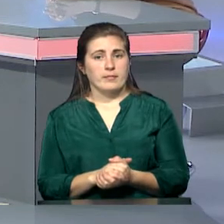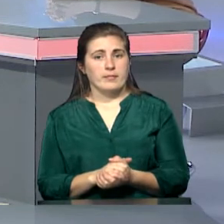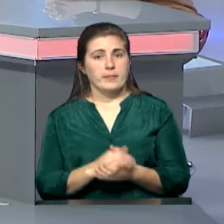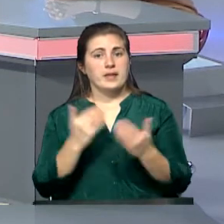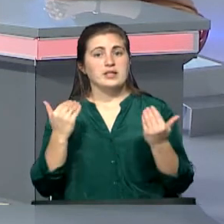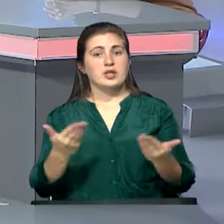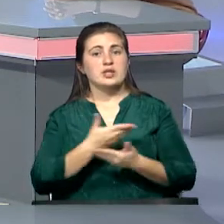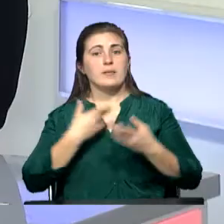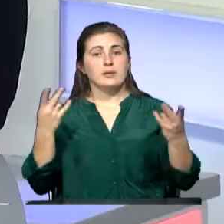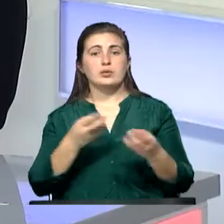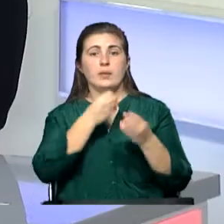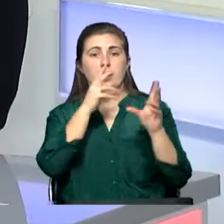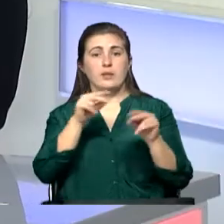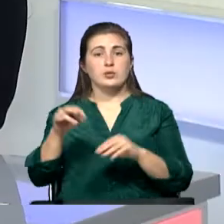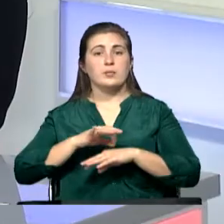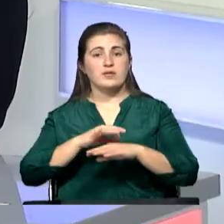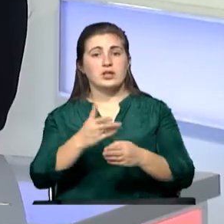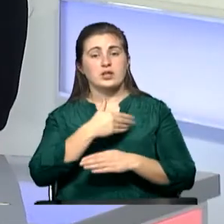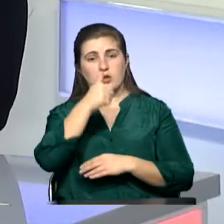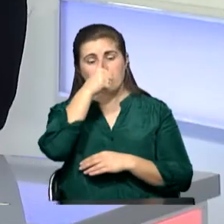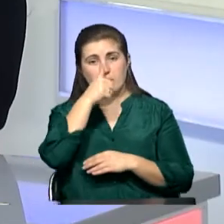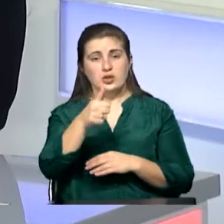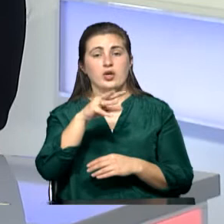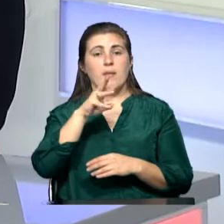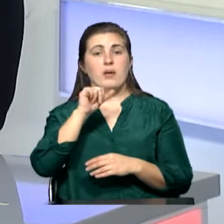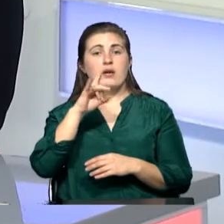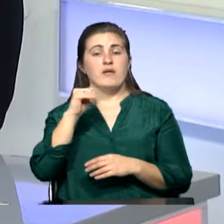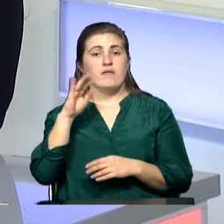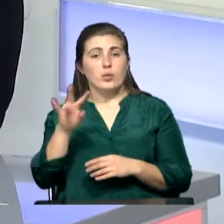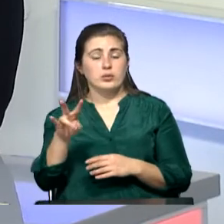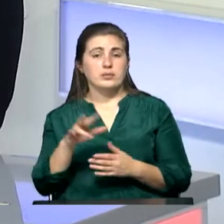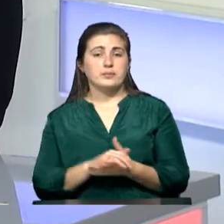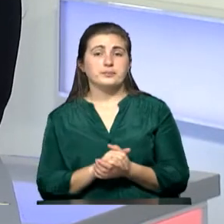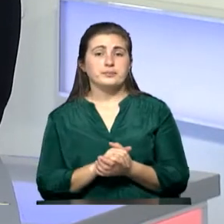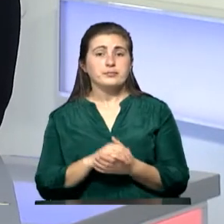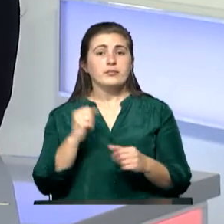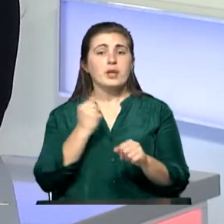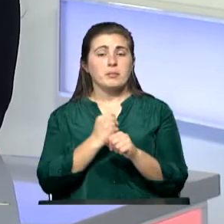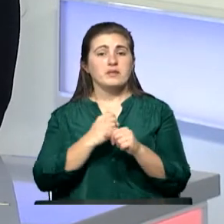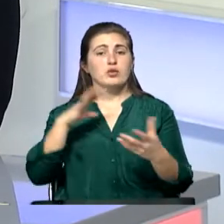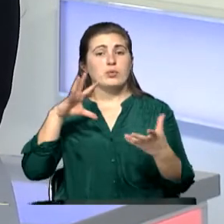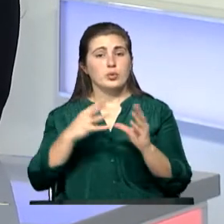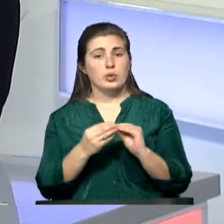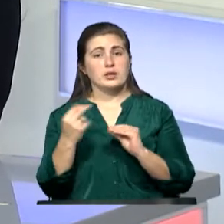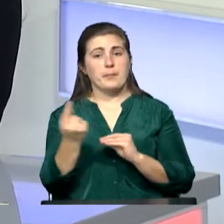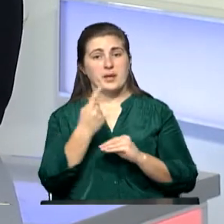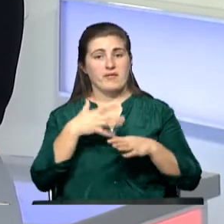Сейчас нам нужно благополучно провести наш месячный марафон. Подведем итоги на Первом